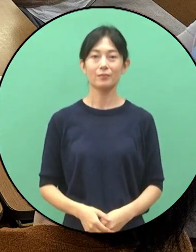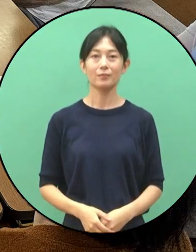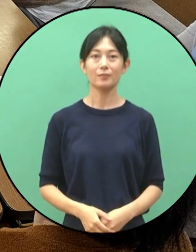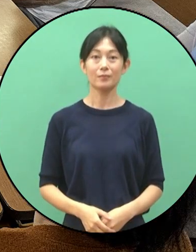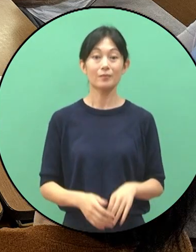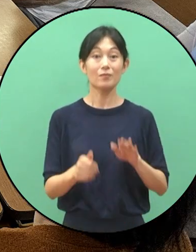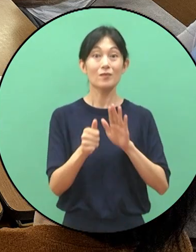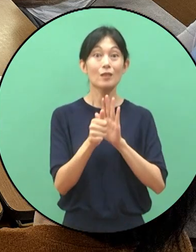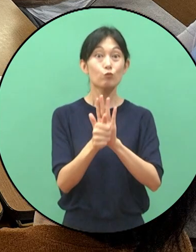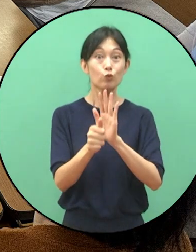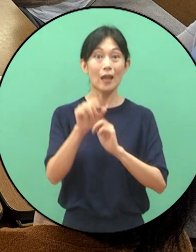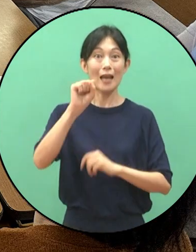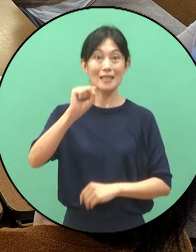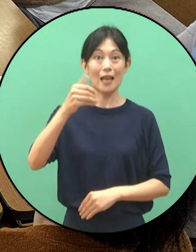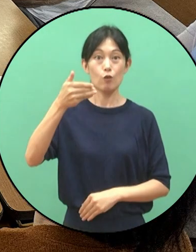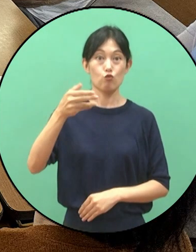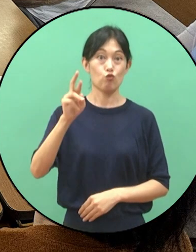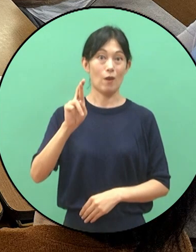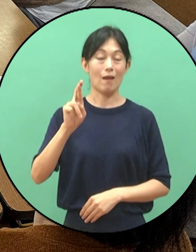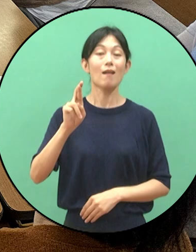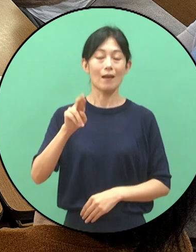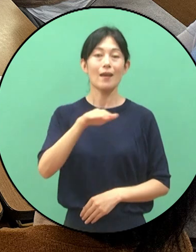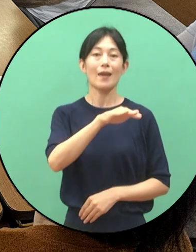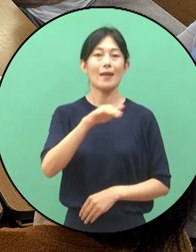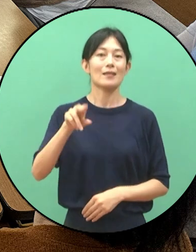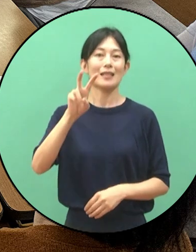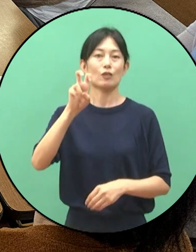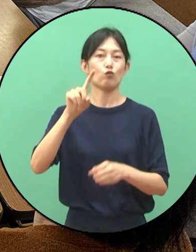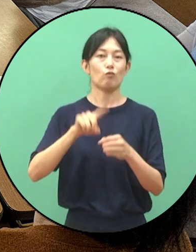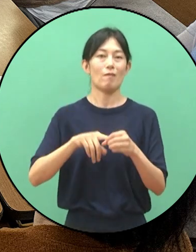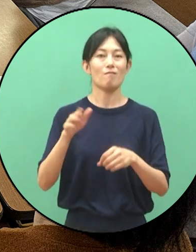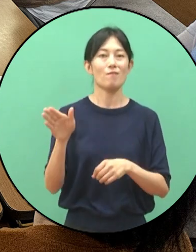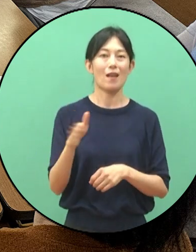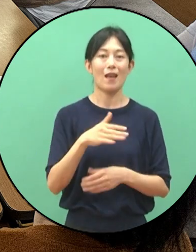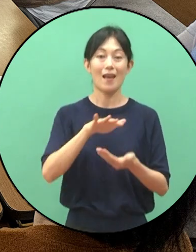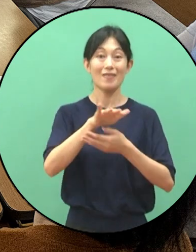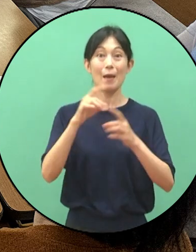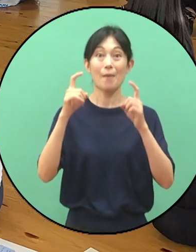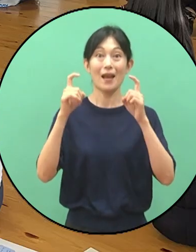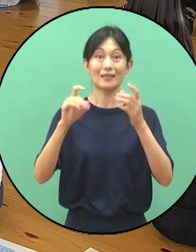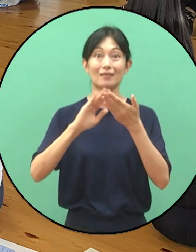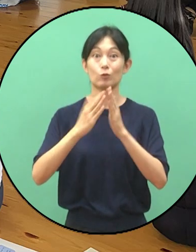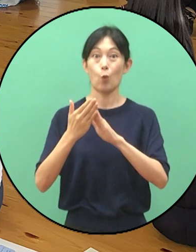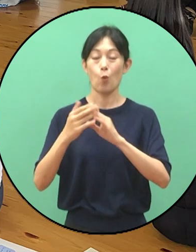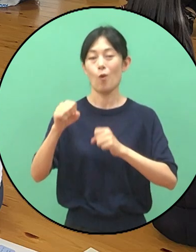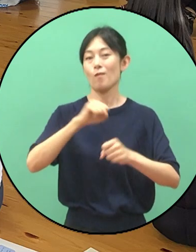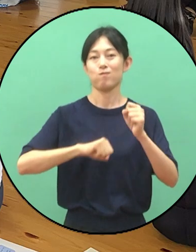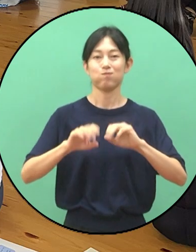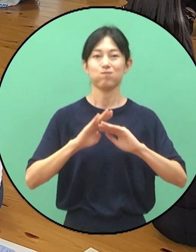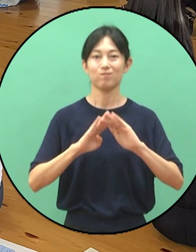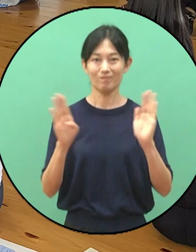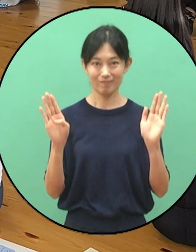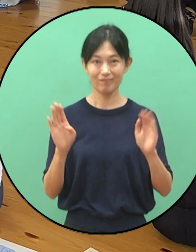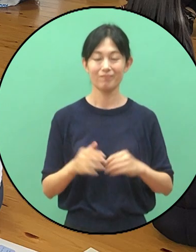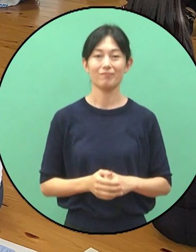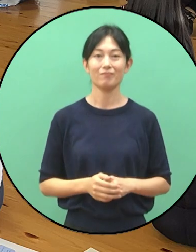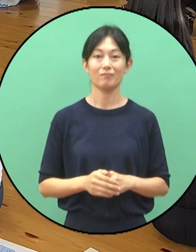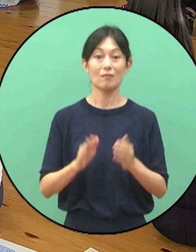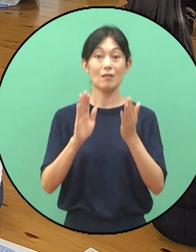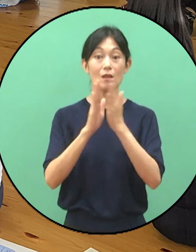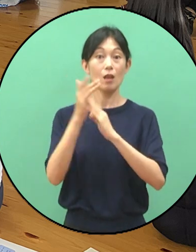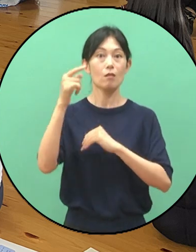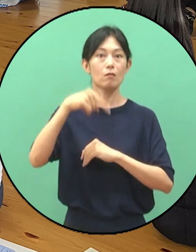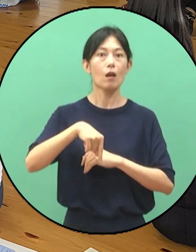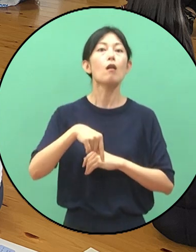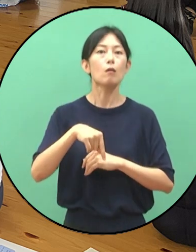サポーターさくらは平成20年から玉城町で活動を開始。県内でも早くから認